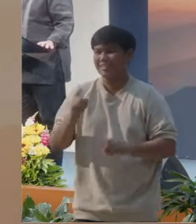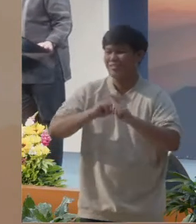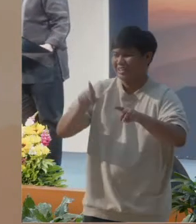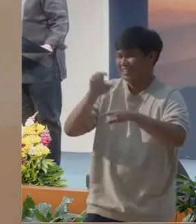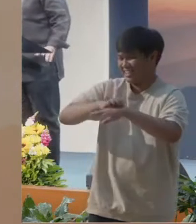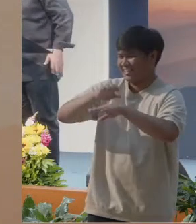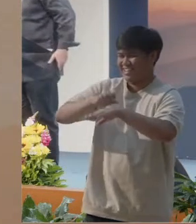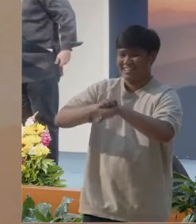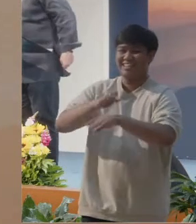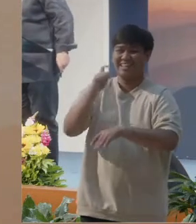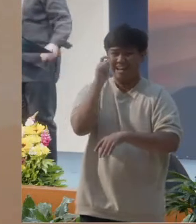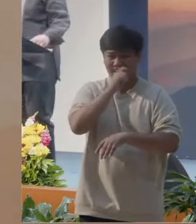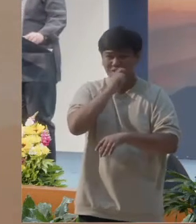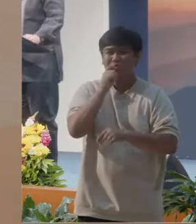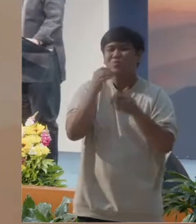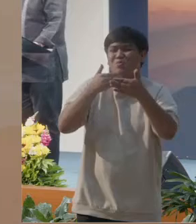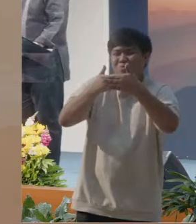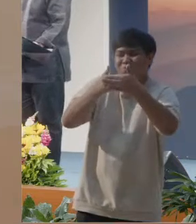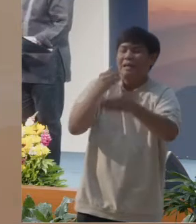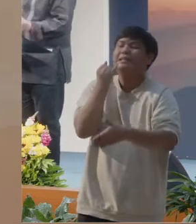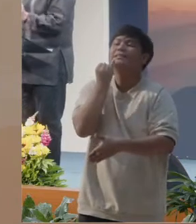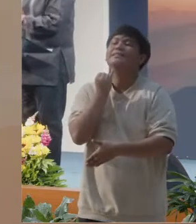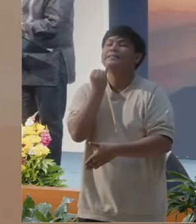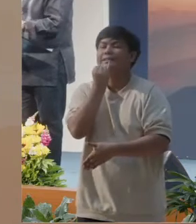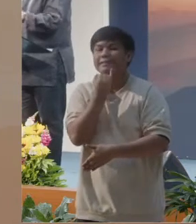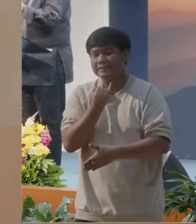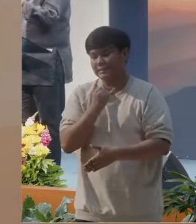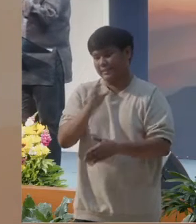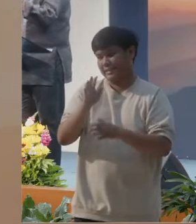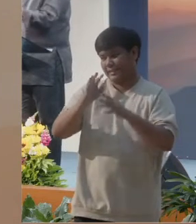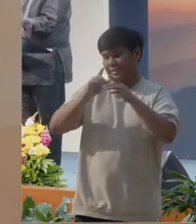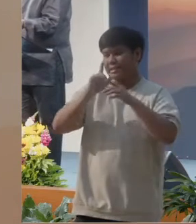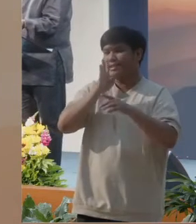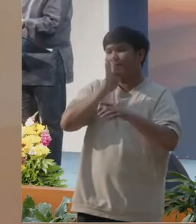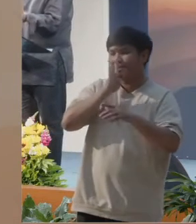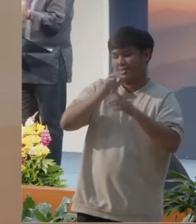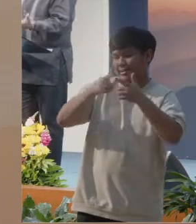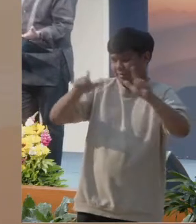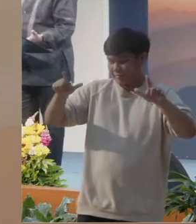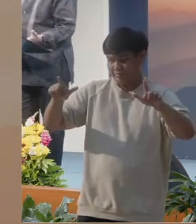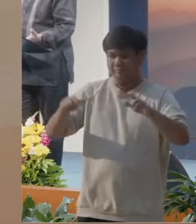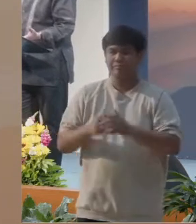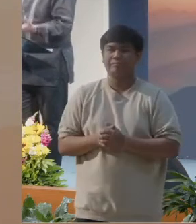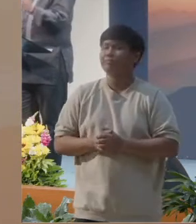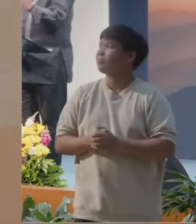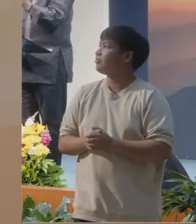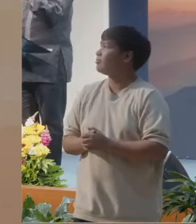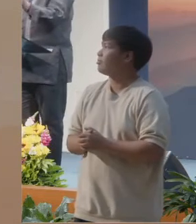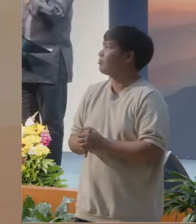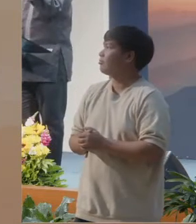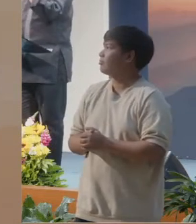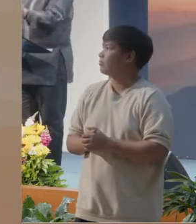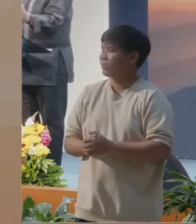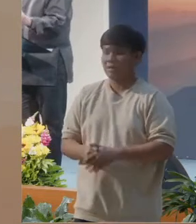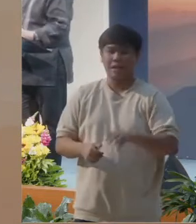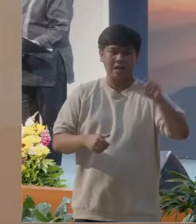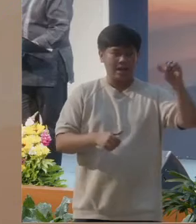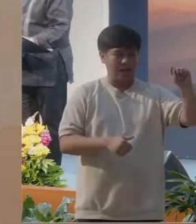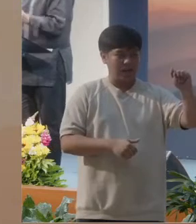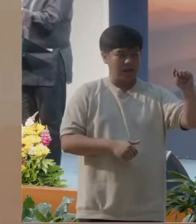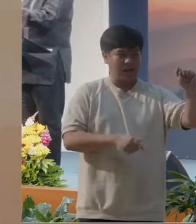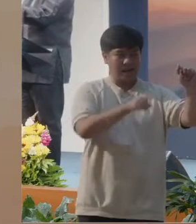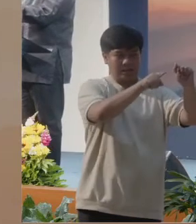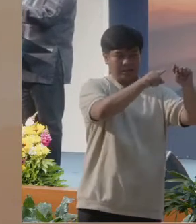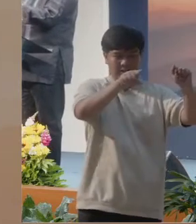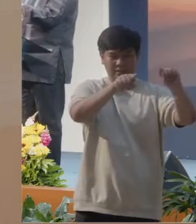sa English, Achan. Yeah. Pero doon po sa salitang Hebreo, ay ito po'y talagang Akan.